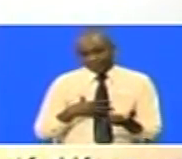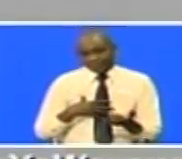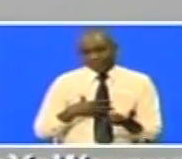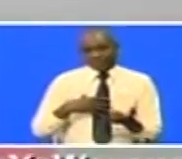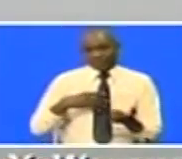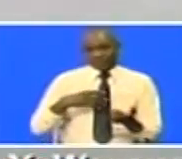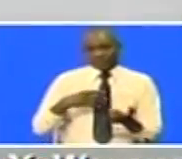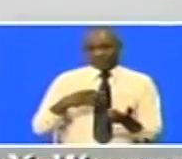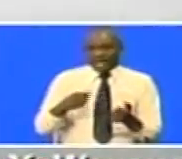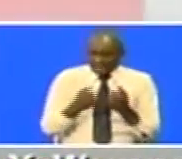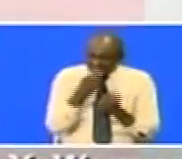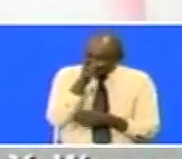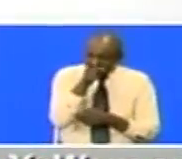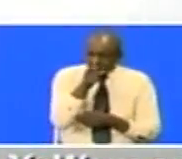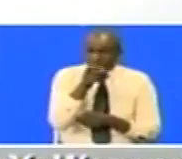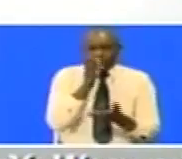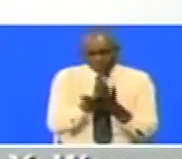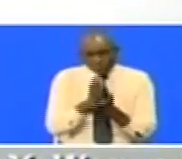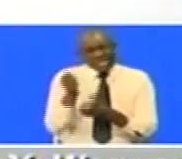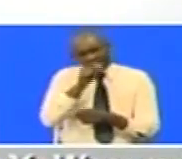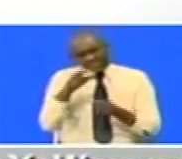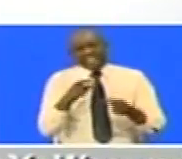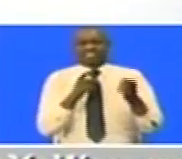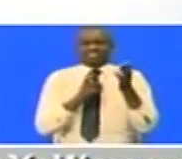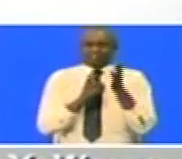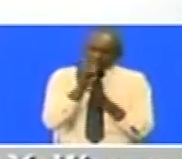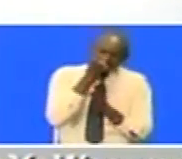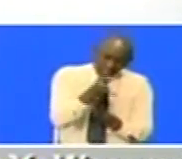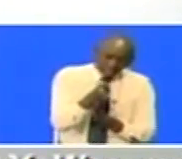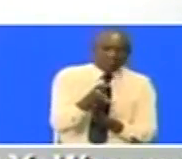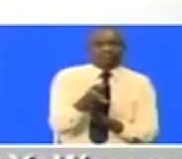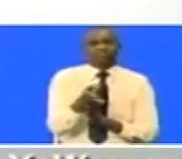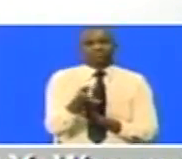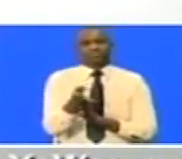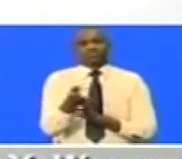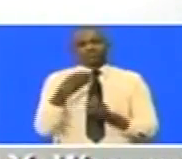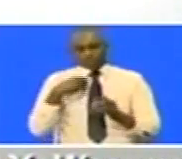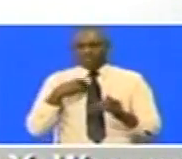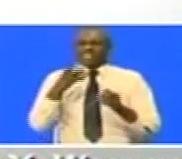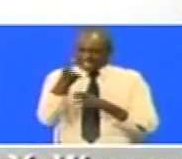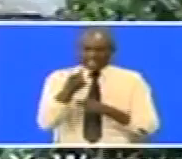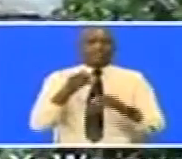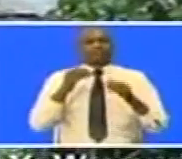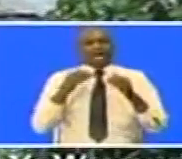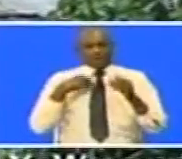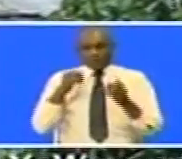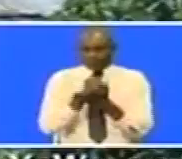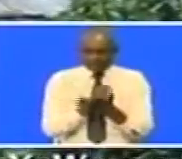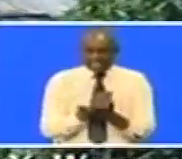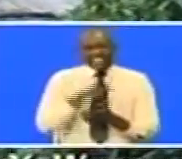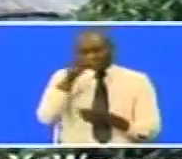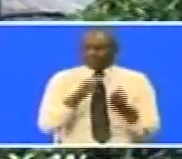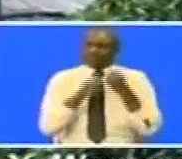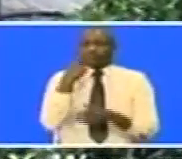If somebody has got an infection or anything in the velocity, we are able to handle it as facility level. Walidinda